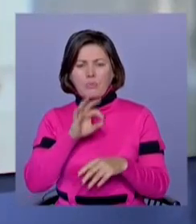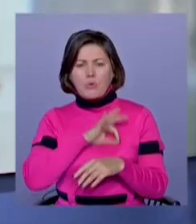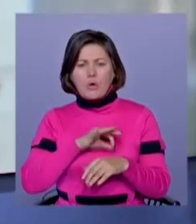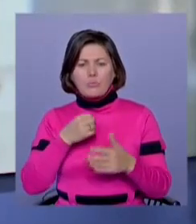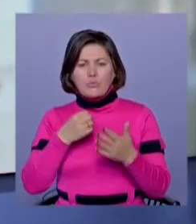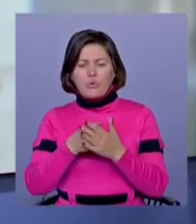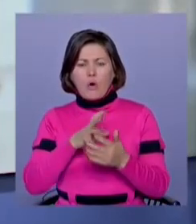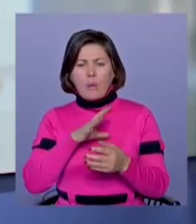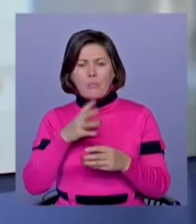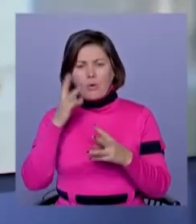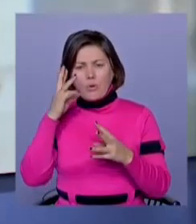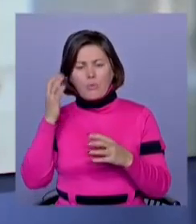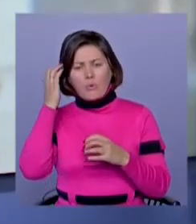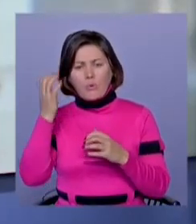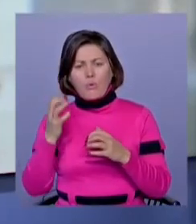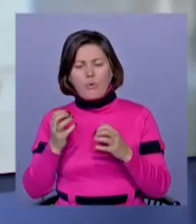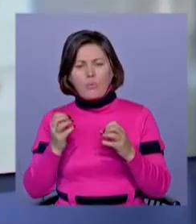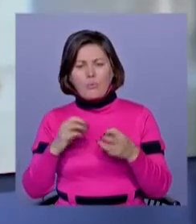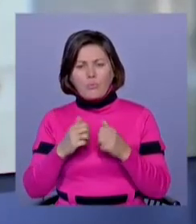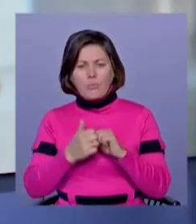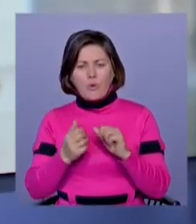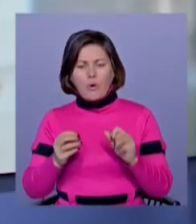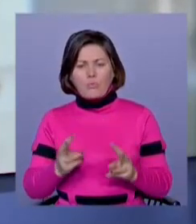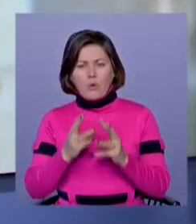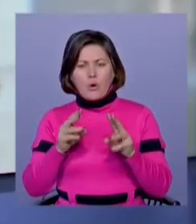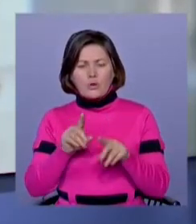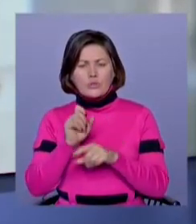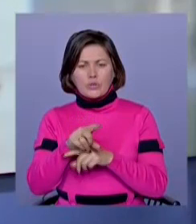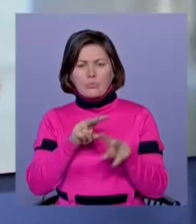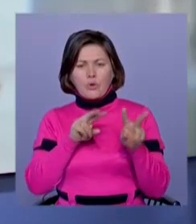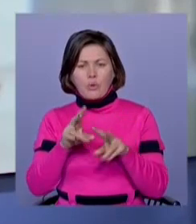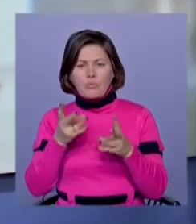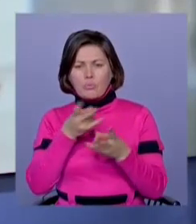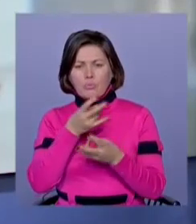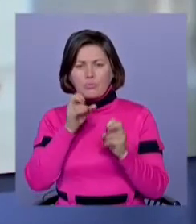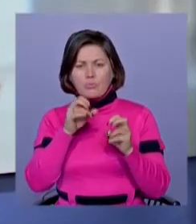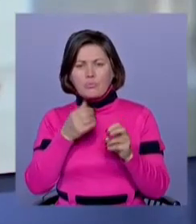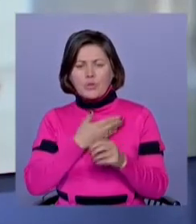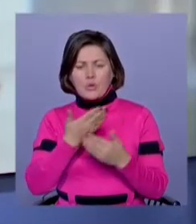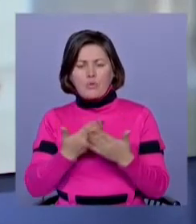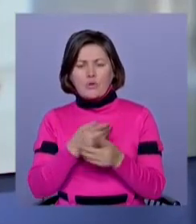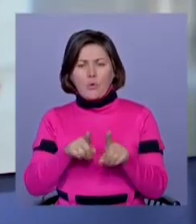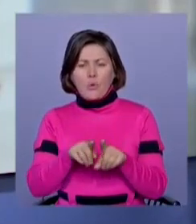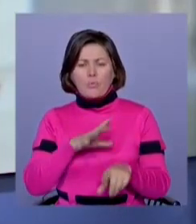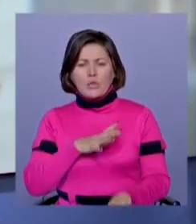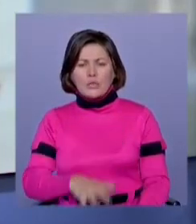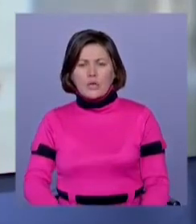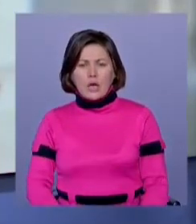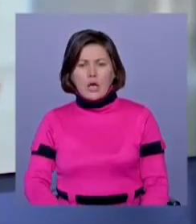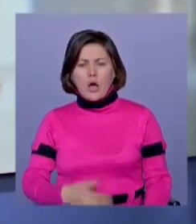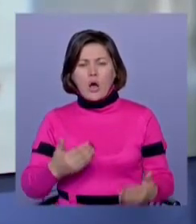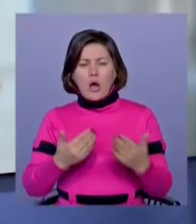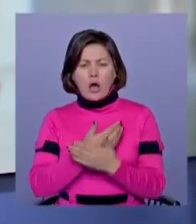жеткенге дейінгі отын бағасын бақылауға алуларын тапсырды. Өмір, мендегі осы. Түсінді